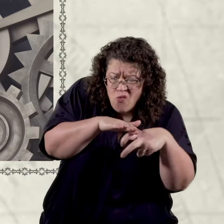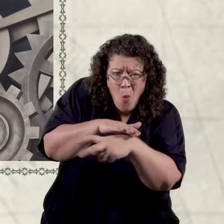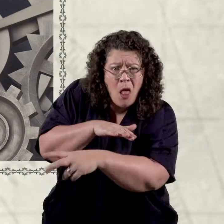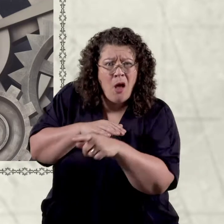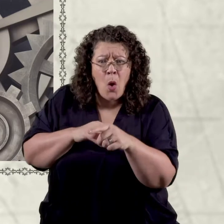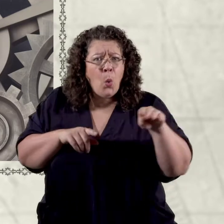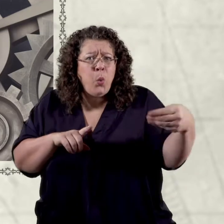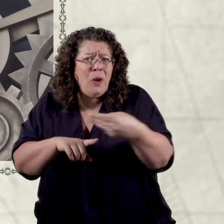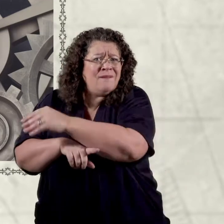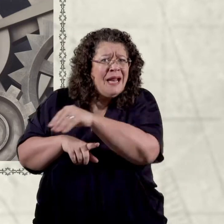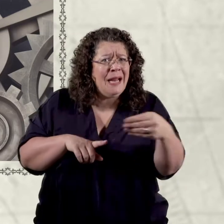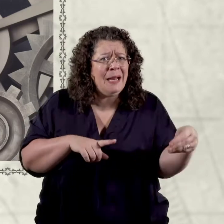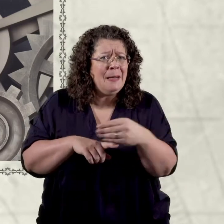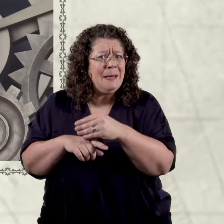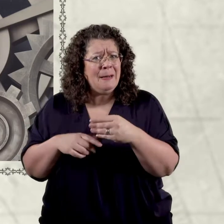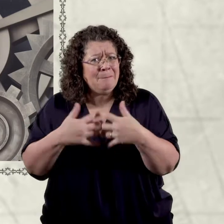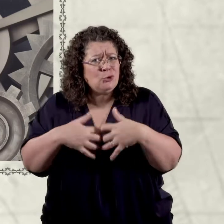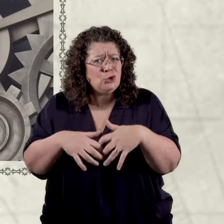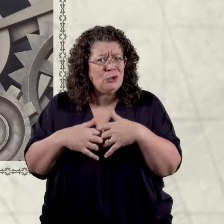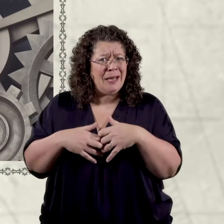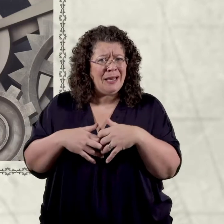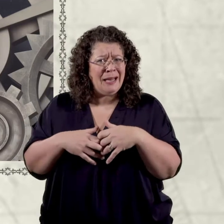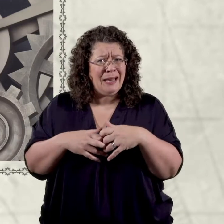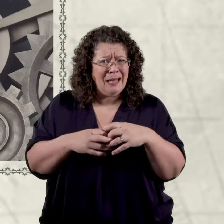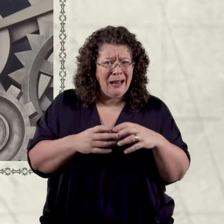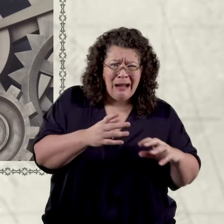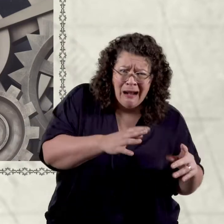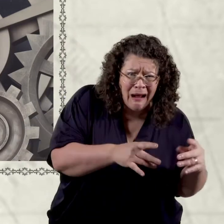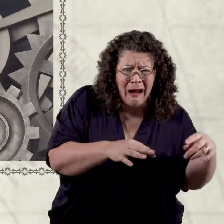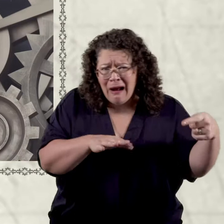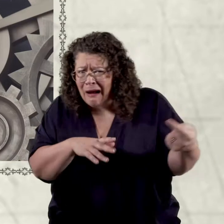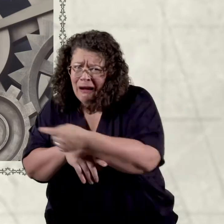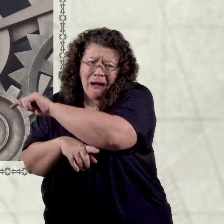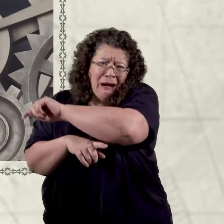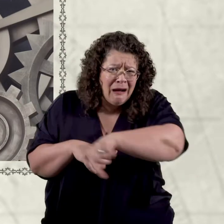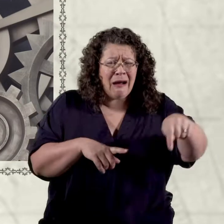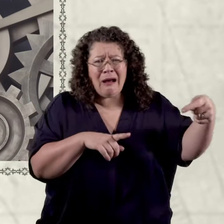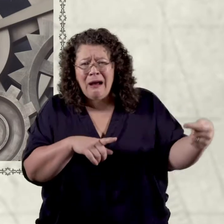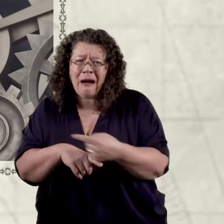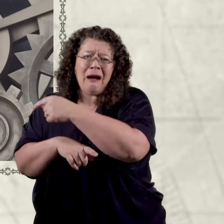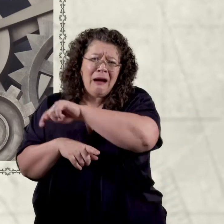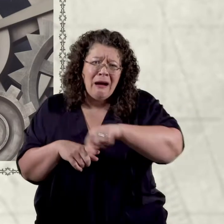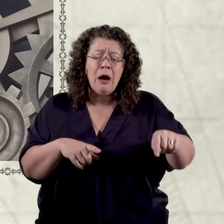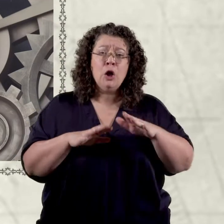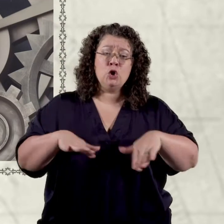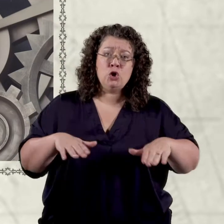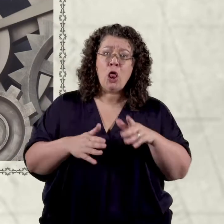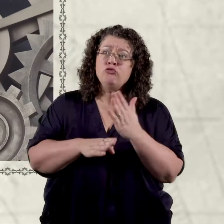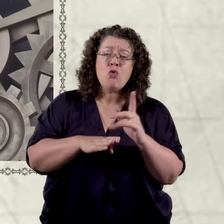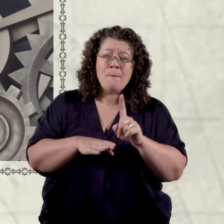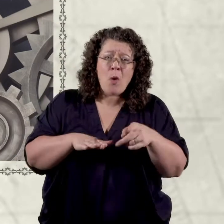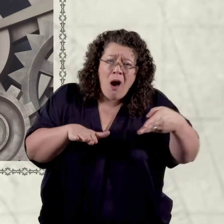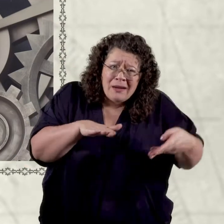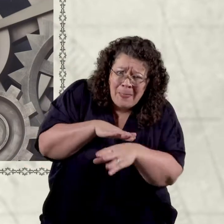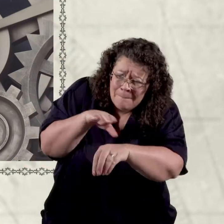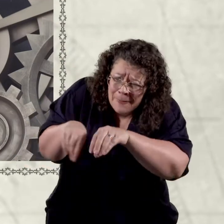gwehyddu, o dan y wennol bren oedd yn saethu'n gyflym o un ochr i'r llall. A gwaith y plentyn fyddai codi lan y darnau o wlân oedd